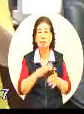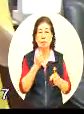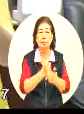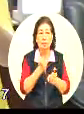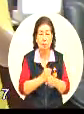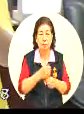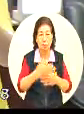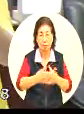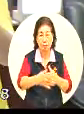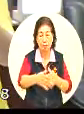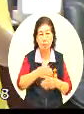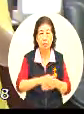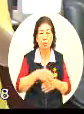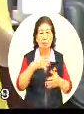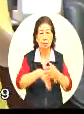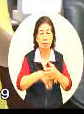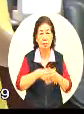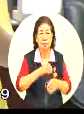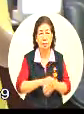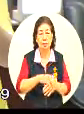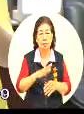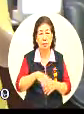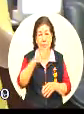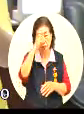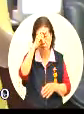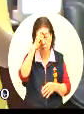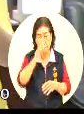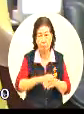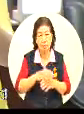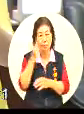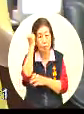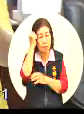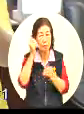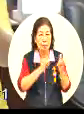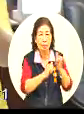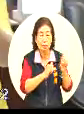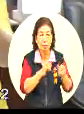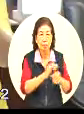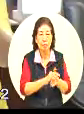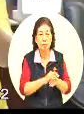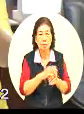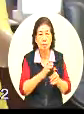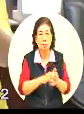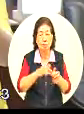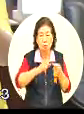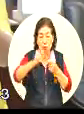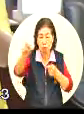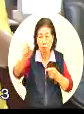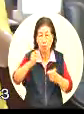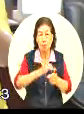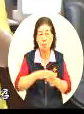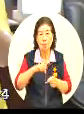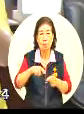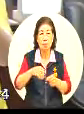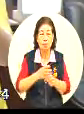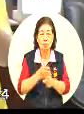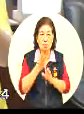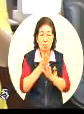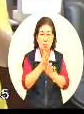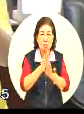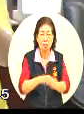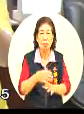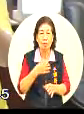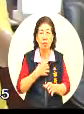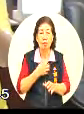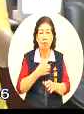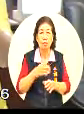本县希望说哦，让我们的住户、我们的儿童哦，免于这大型货车诶恐慌接触。啊，所